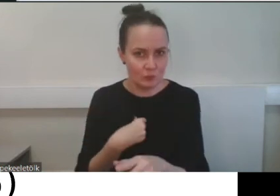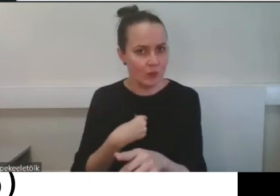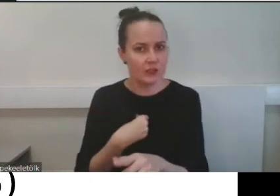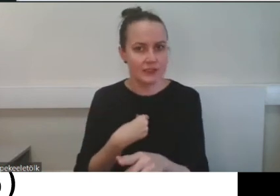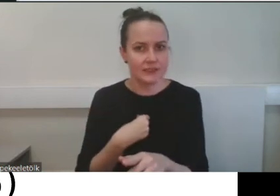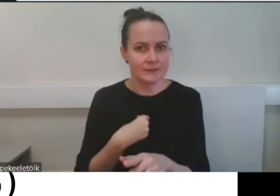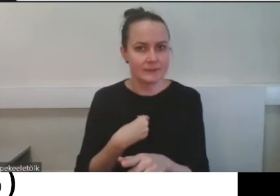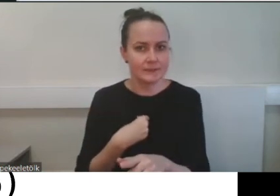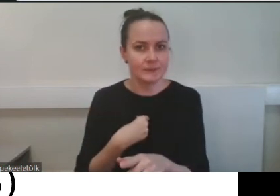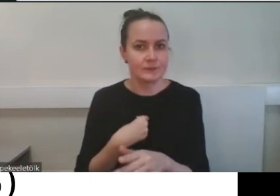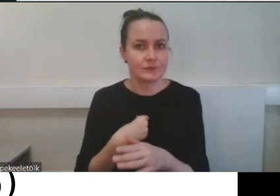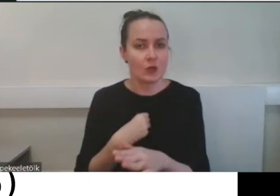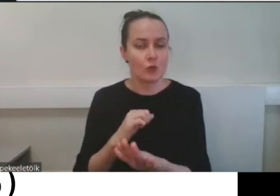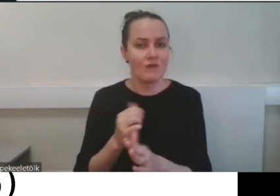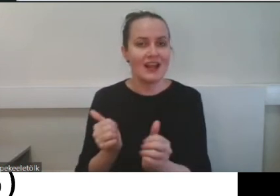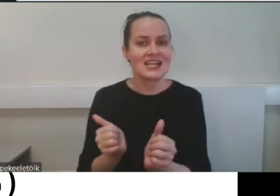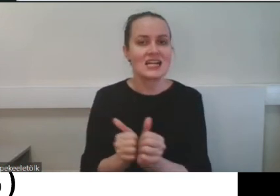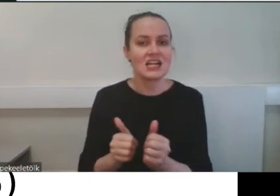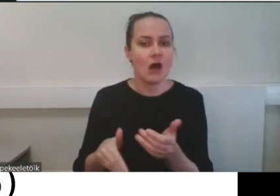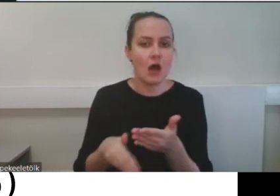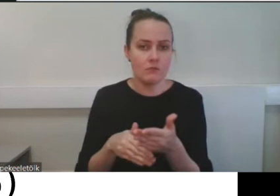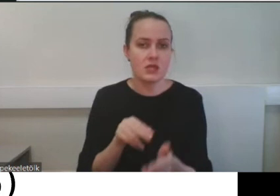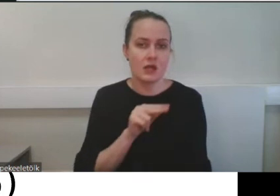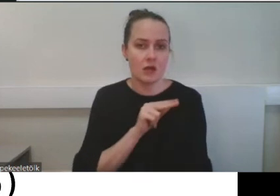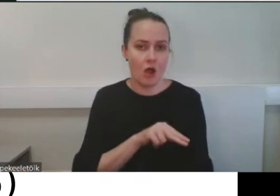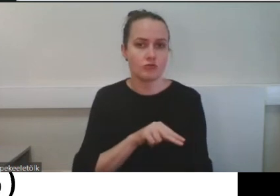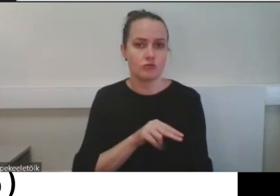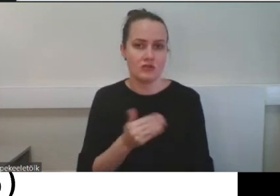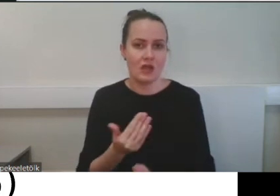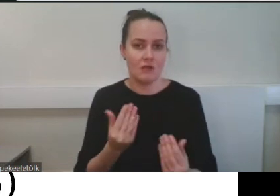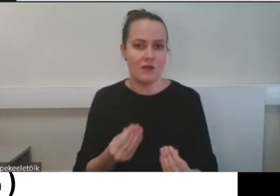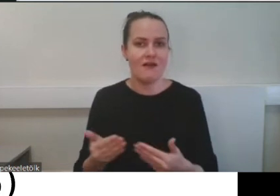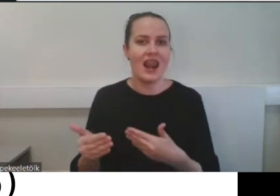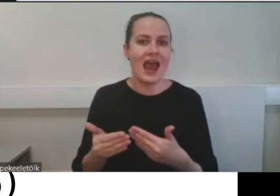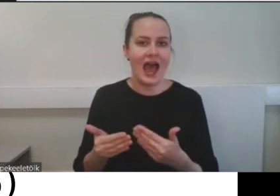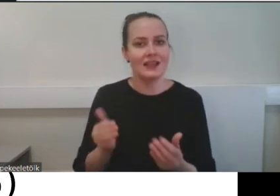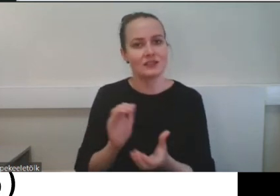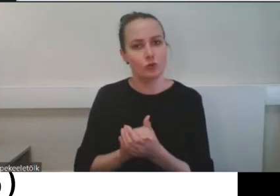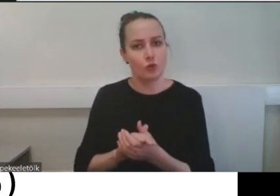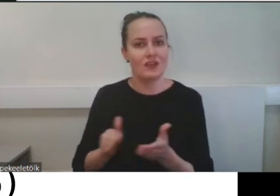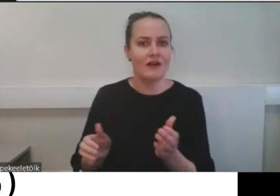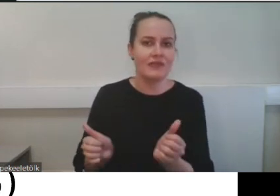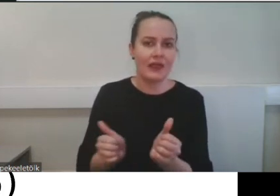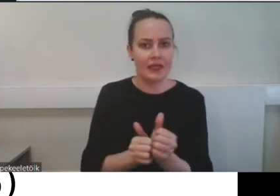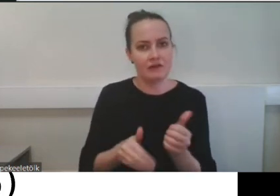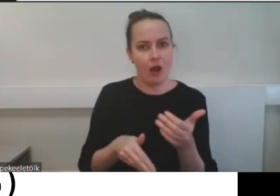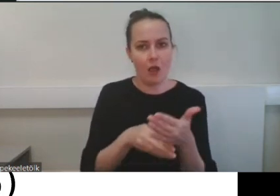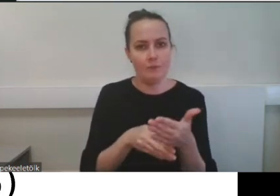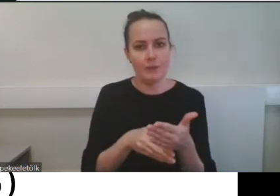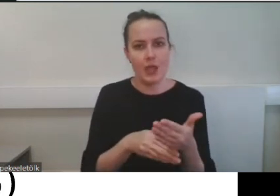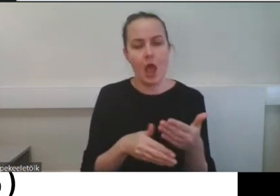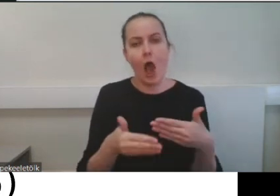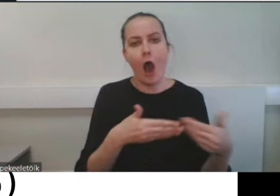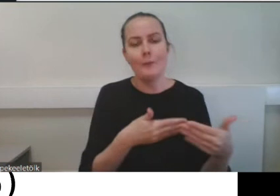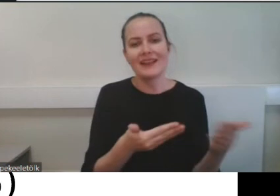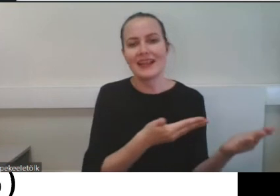väga suurt rolli selles, kuidas inimene enda tegevust nagu piiratuna võis tunda. Aga